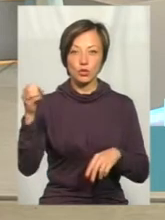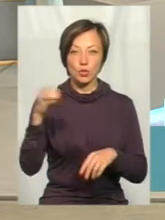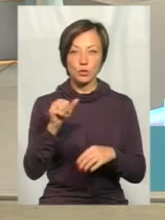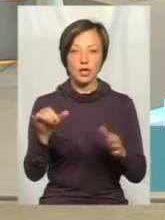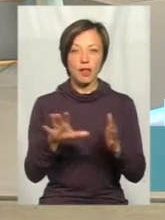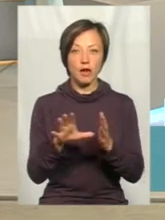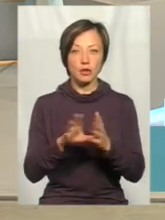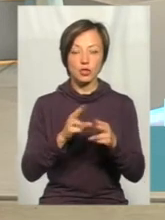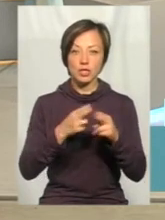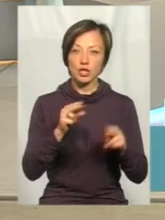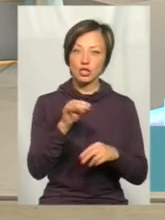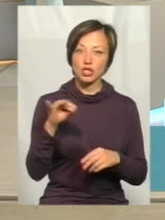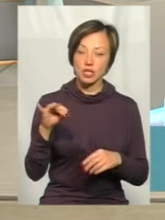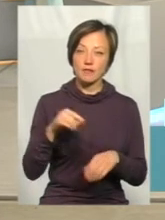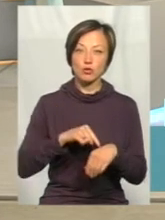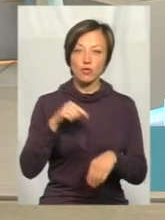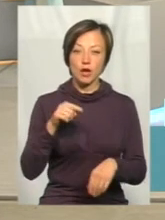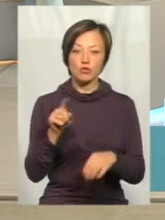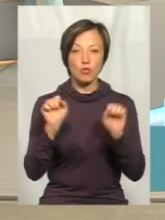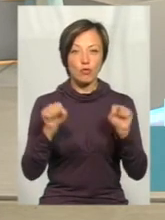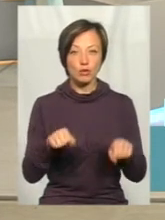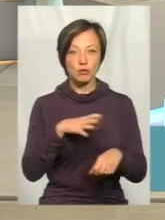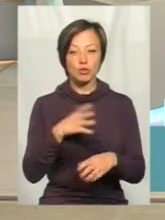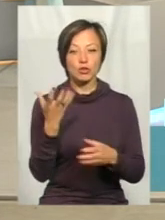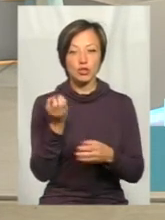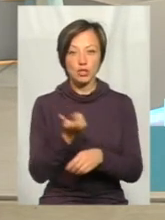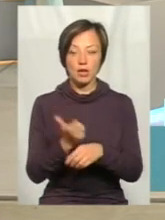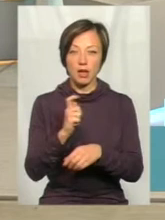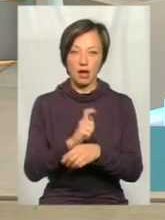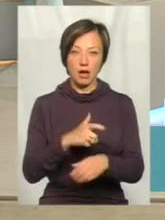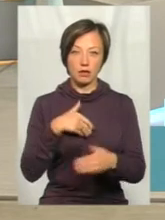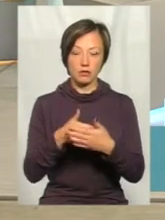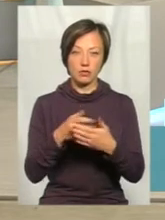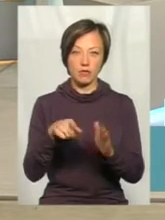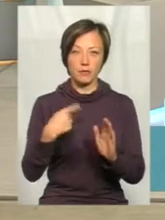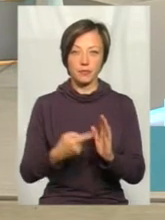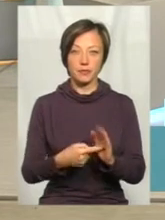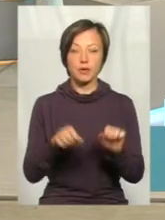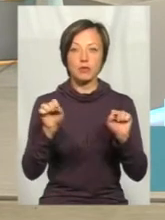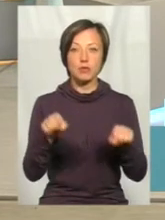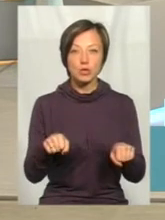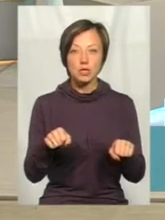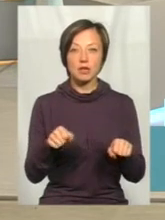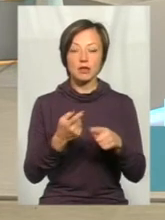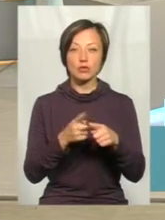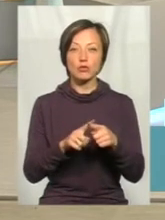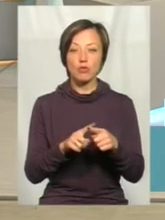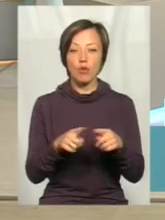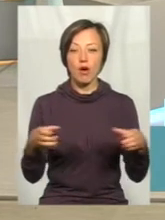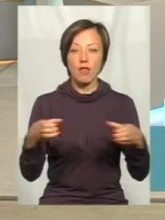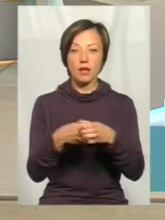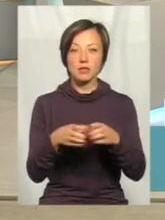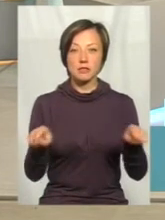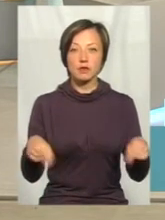сонячні електростанції. Чи відчуваєте, що можна було б ще активізувати, чи є потреба в тому? Можна було активізувати, і чому власне кластер створився як спільнота,